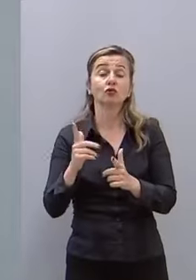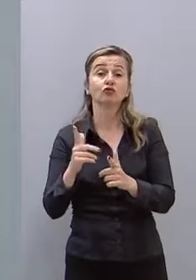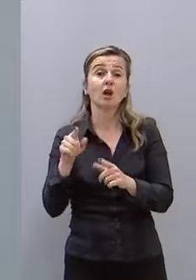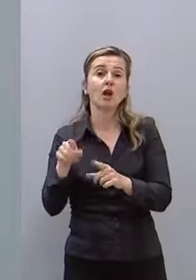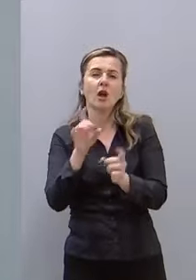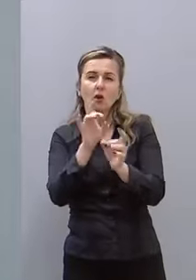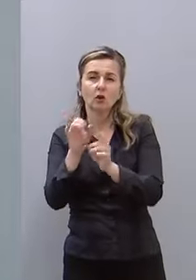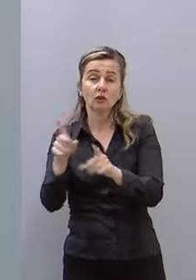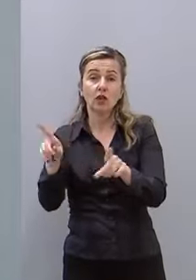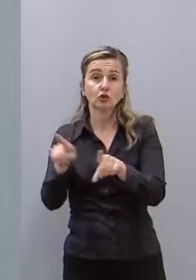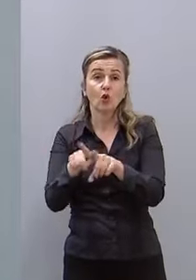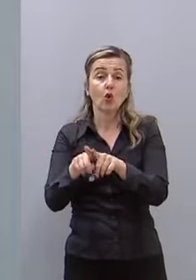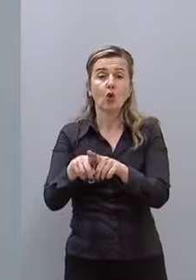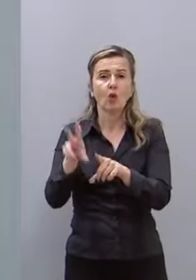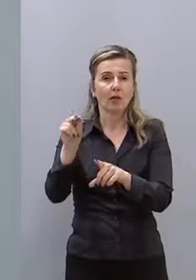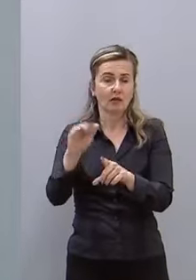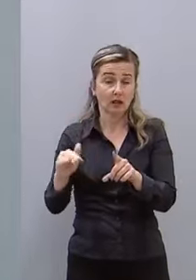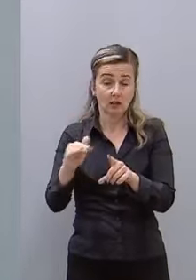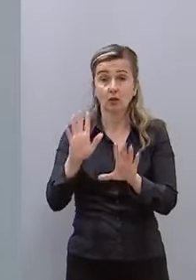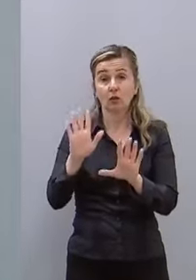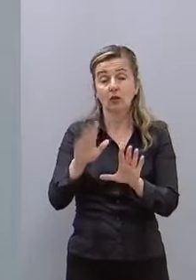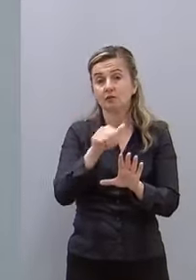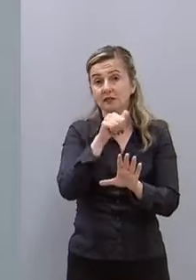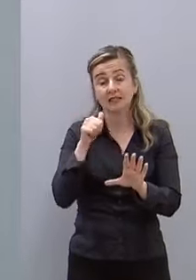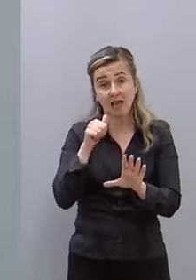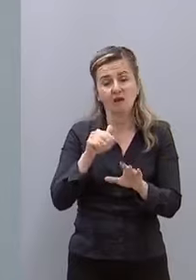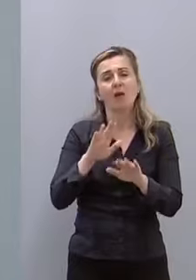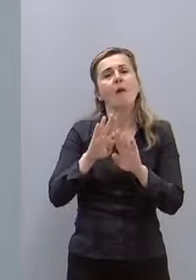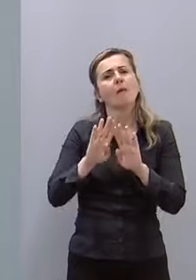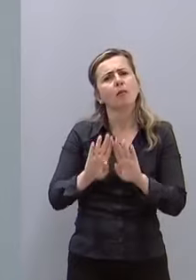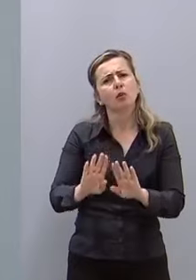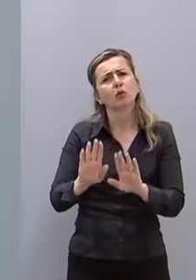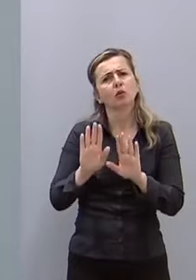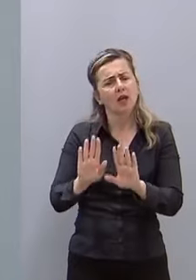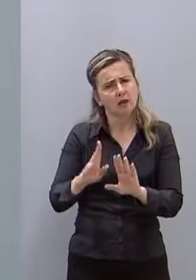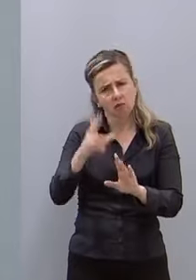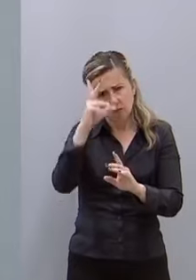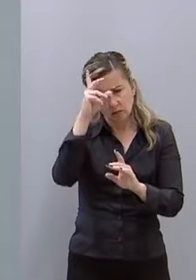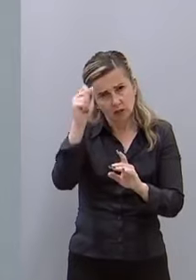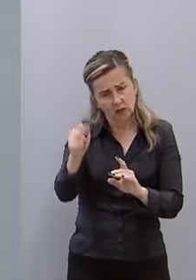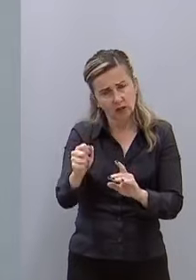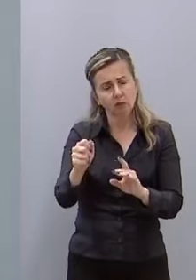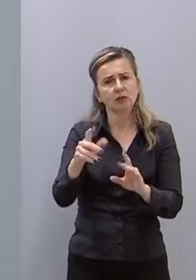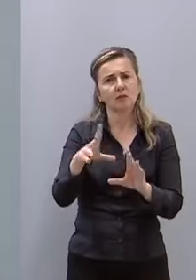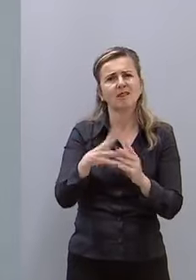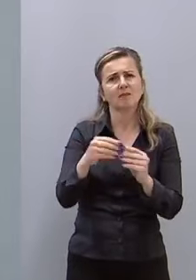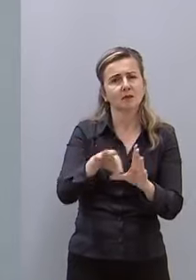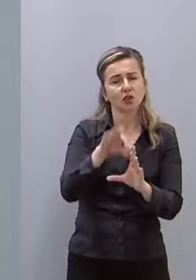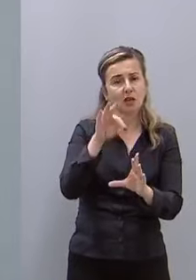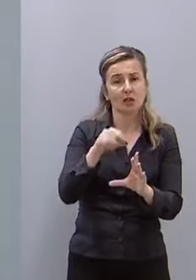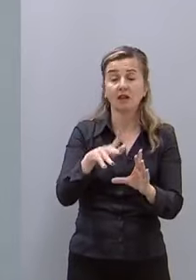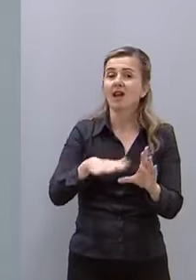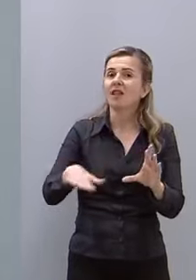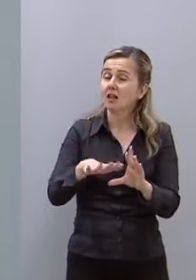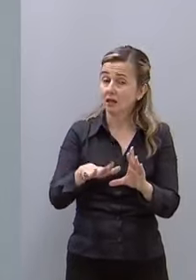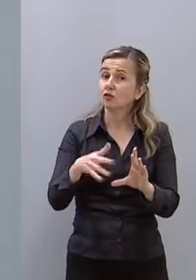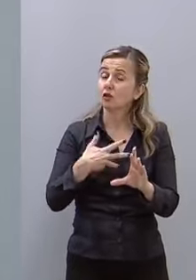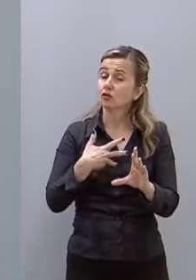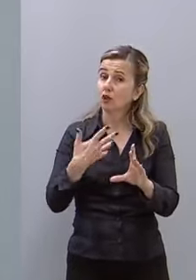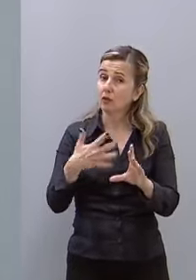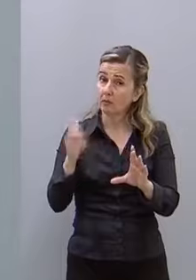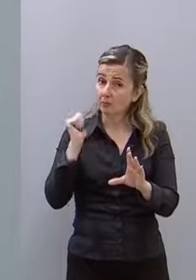contagio come il nostro quindi serve comunque la giusta prudenza e la giusta responsabilità nel fare le scelte da parte di un territorio che ha avuto un contagio